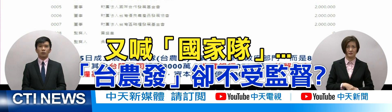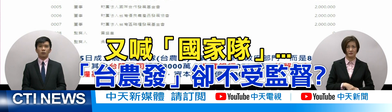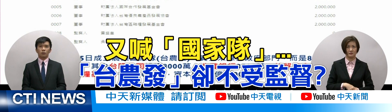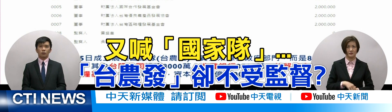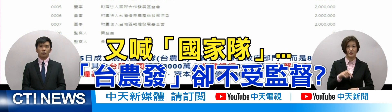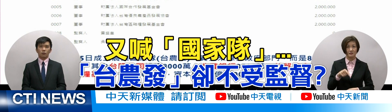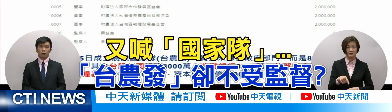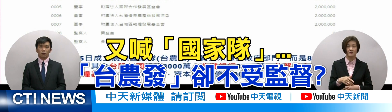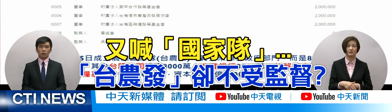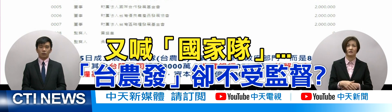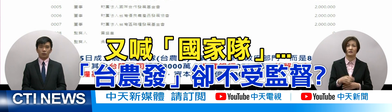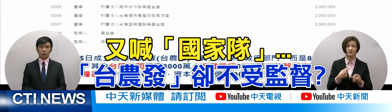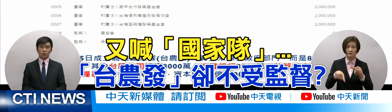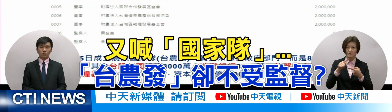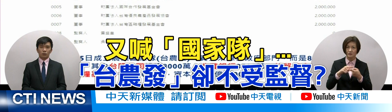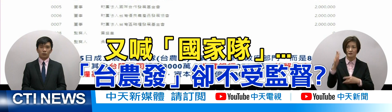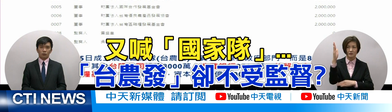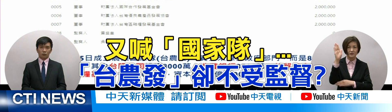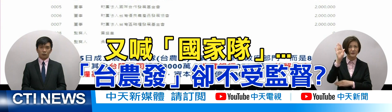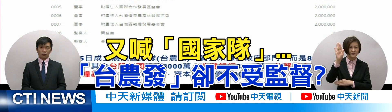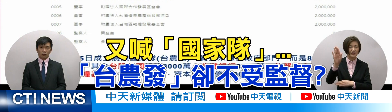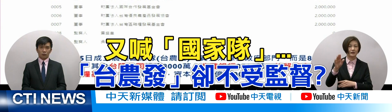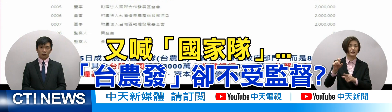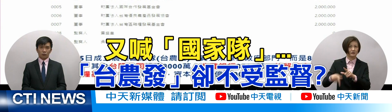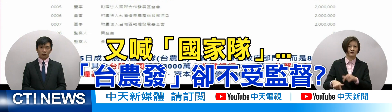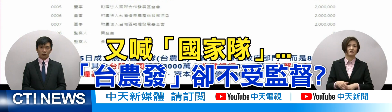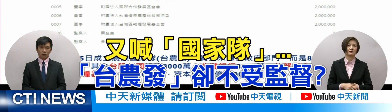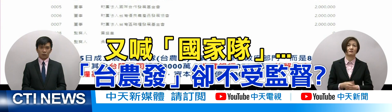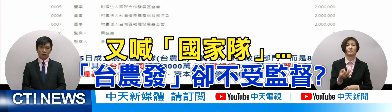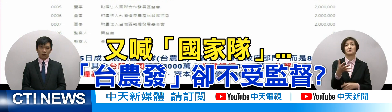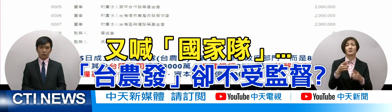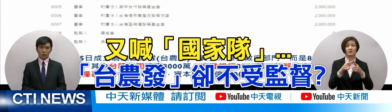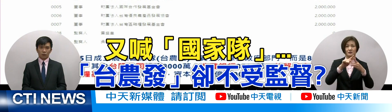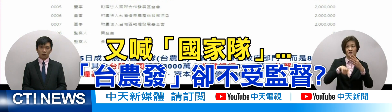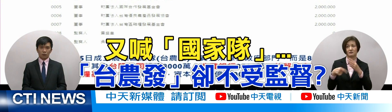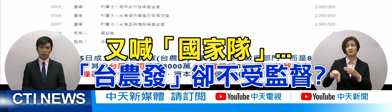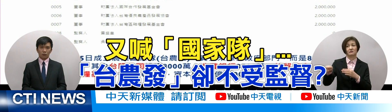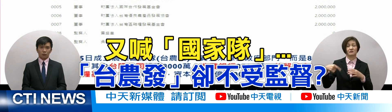是属于政府的一家公司，因为人事也是你们派的。